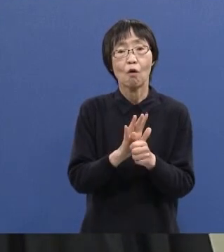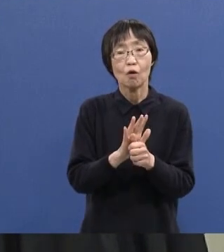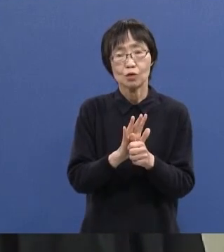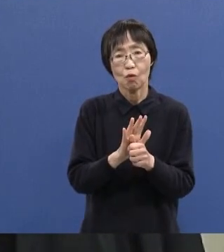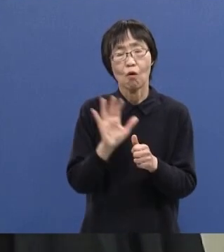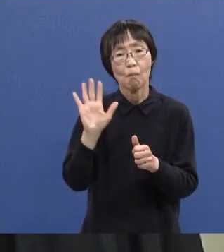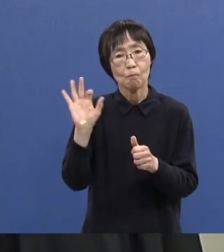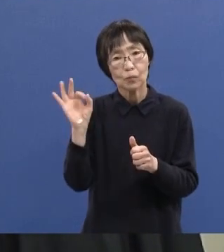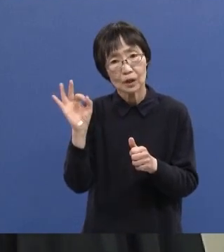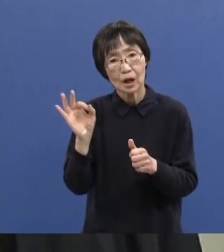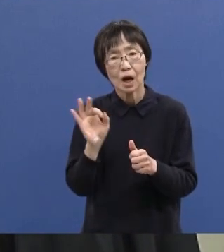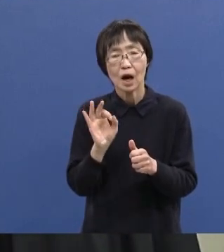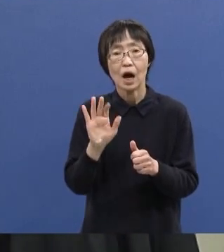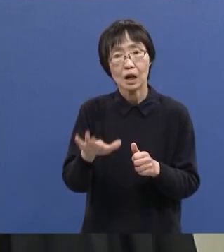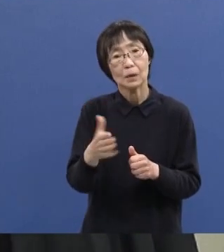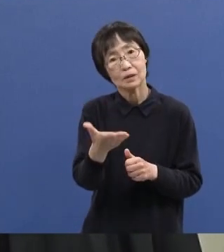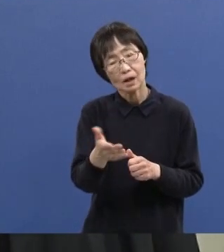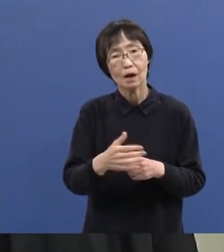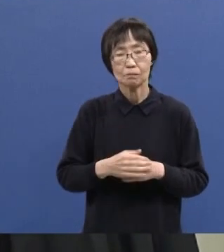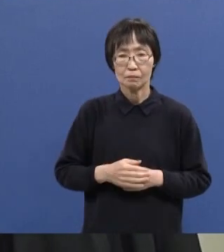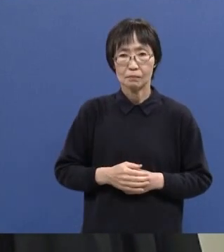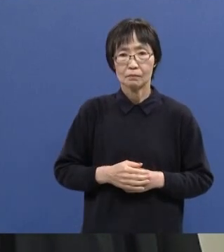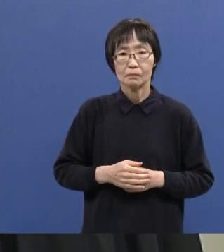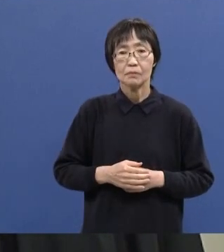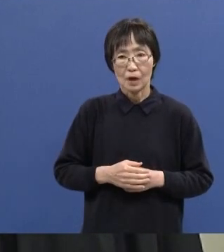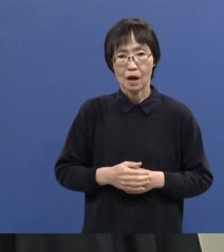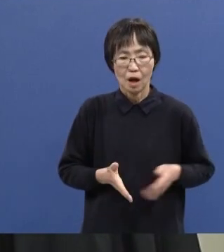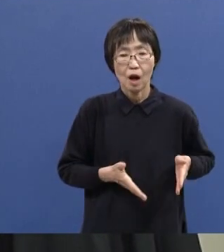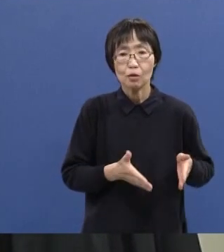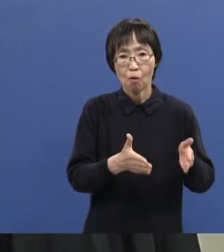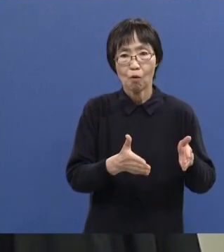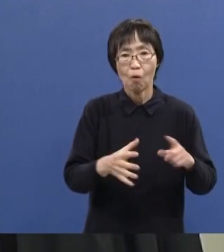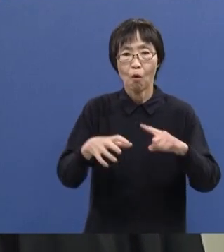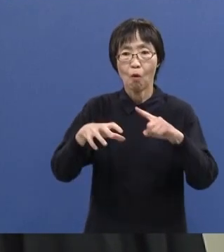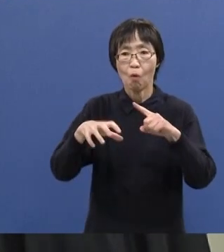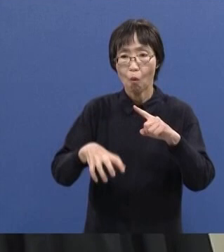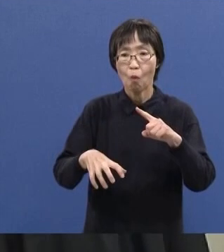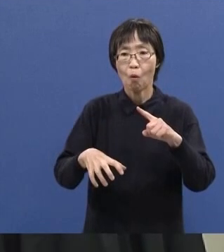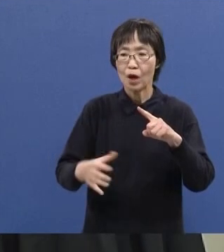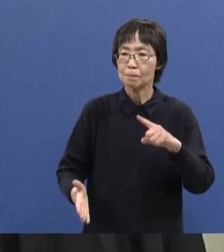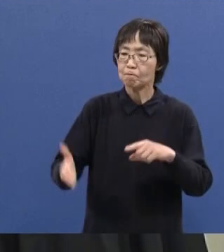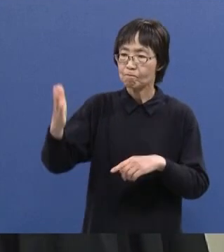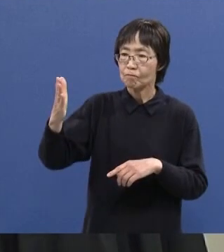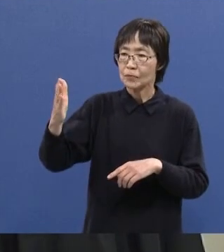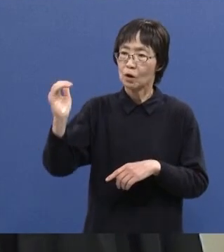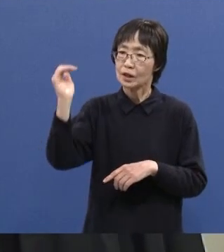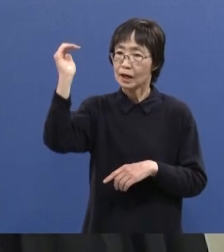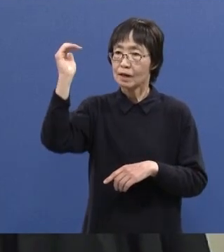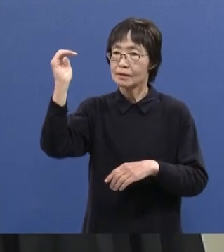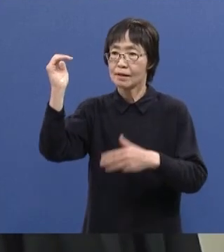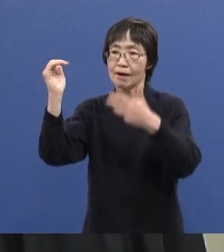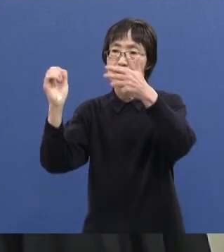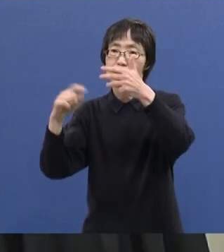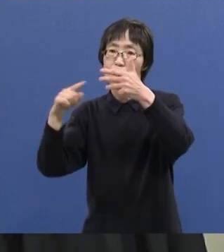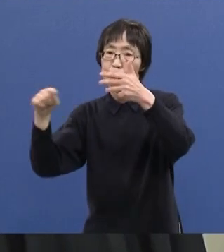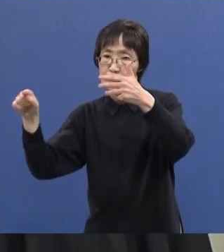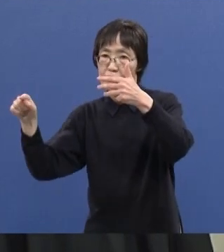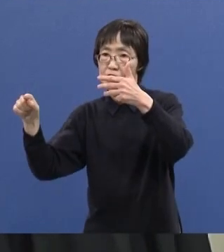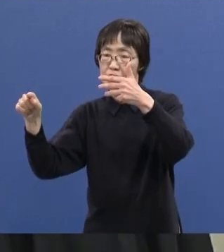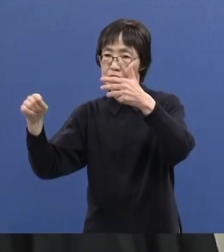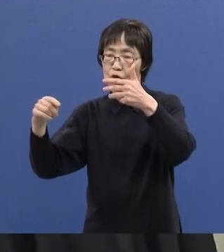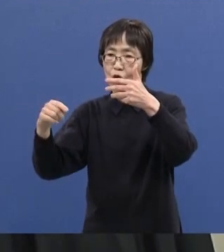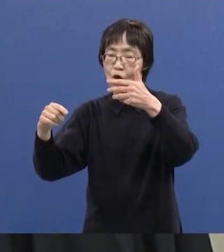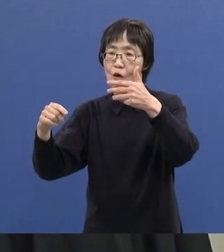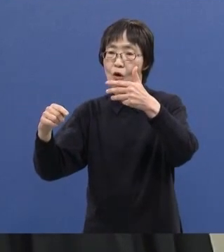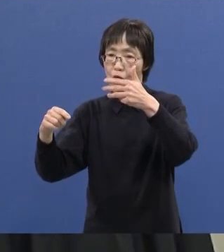か？ はい、あります。道路や公園に面した高さ80センチ以上のブロック塀等を